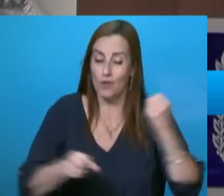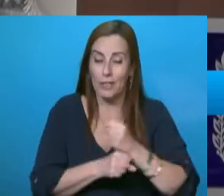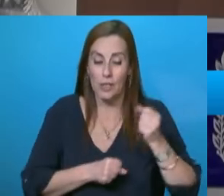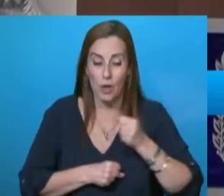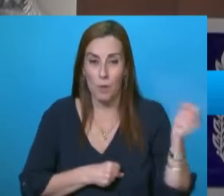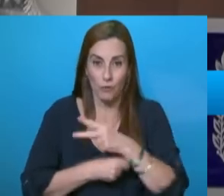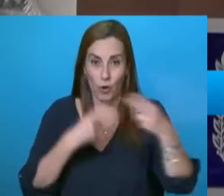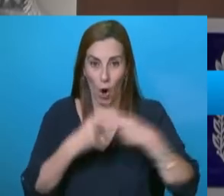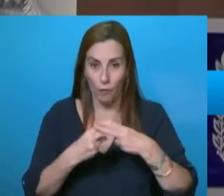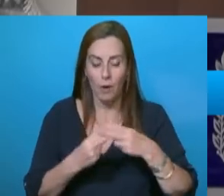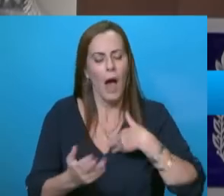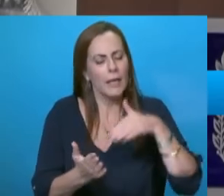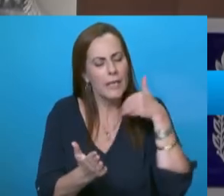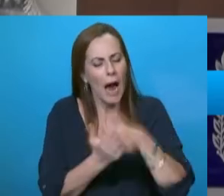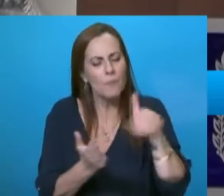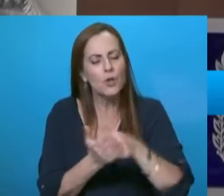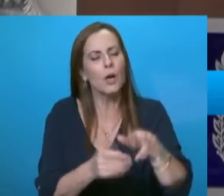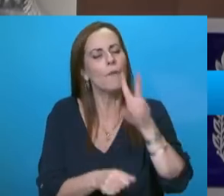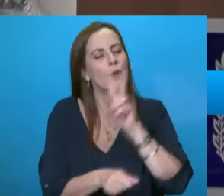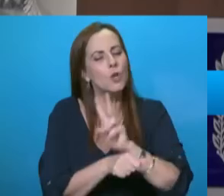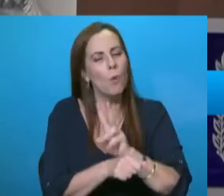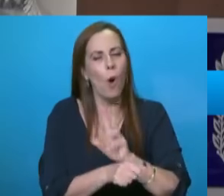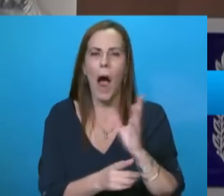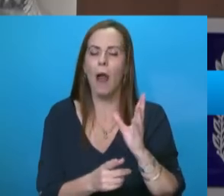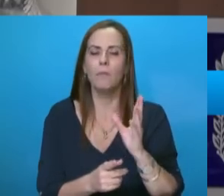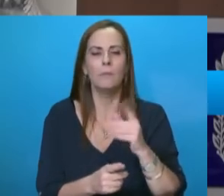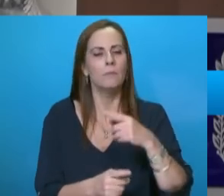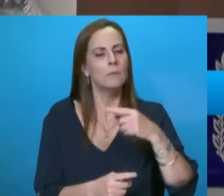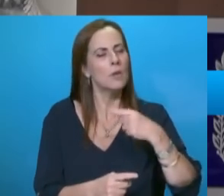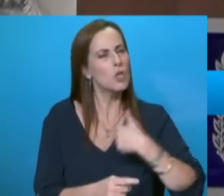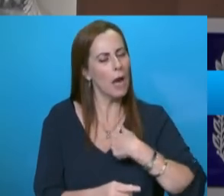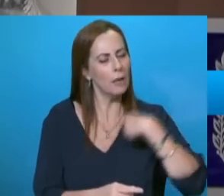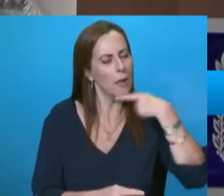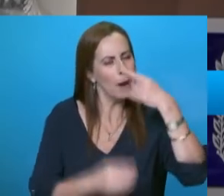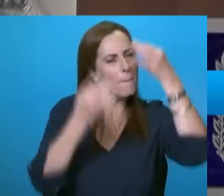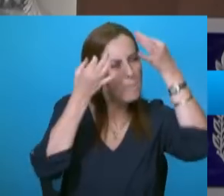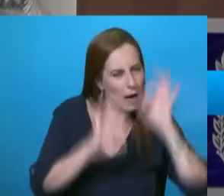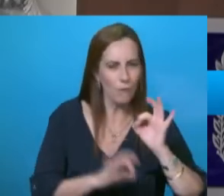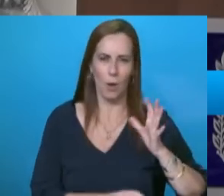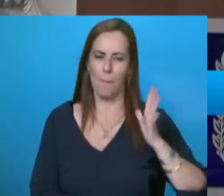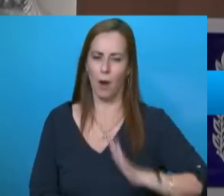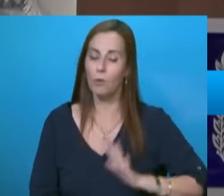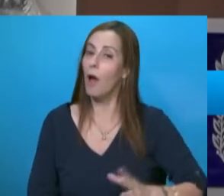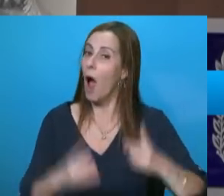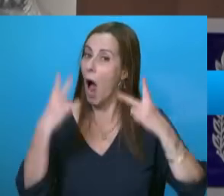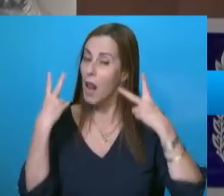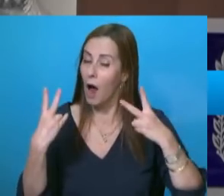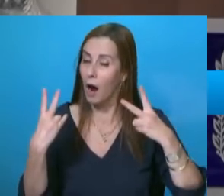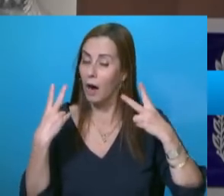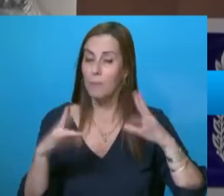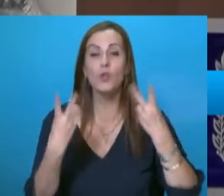הקרובים, אמשיך ואשמור על שיח מכבד ועל הממלכתיות, על הערכים שכל כך חשובים